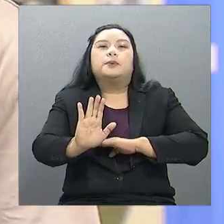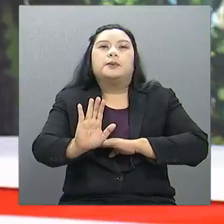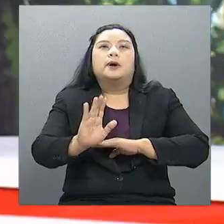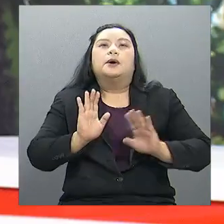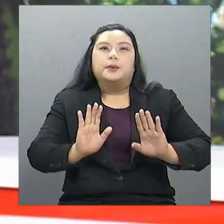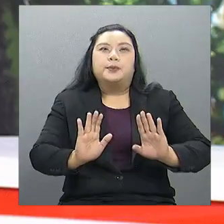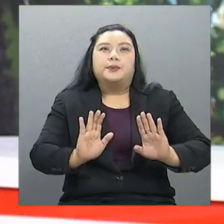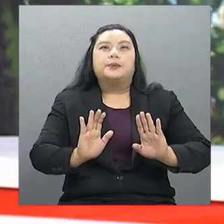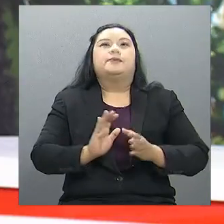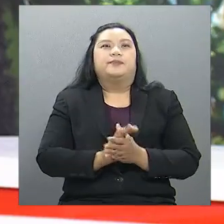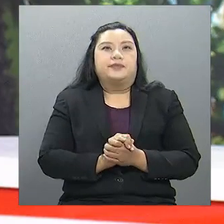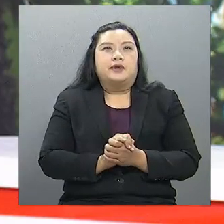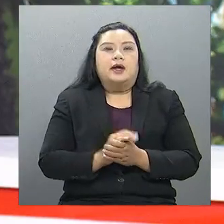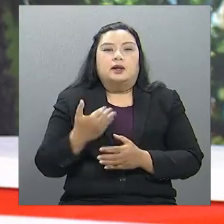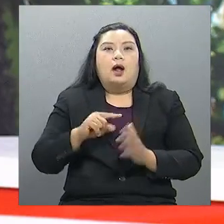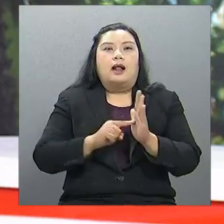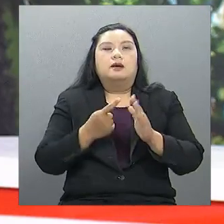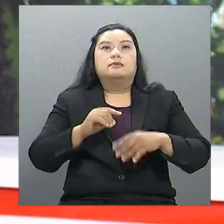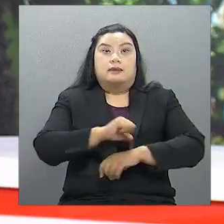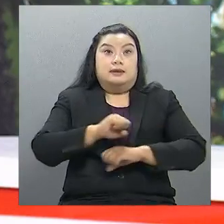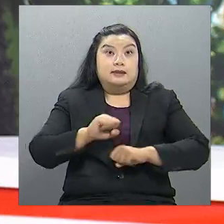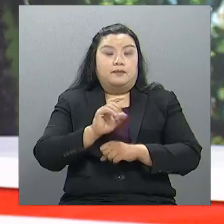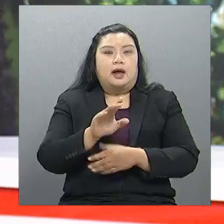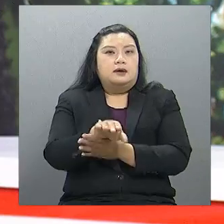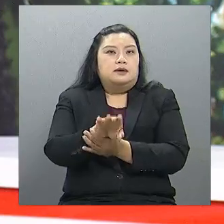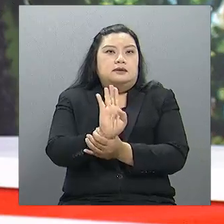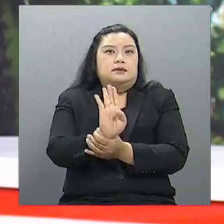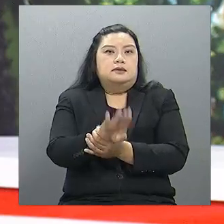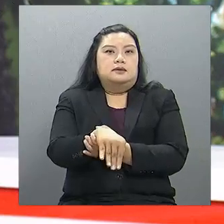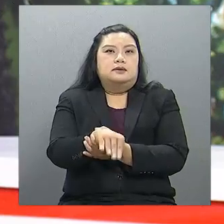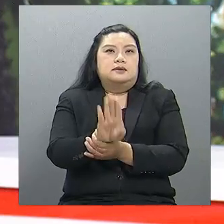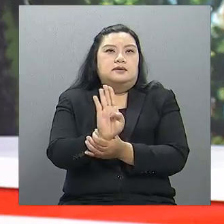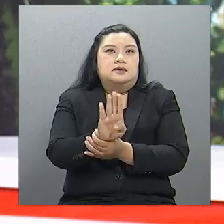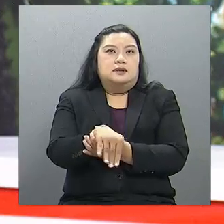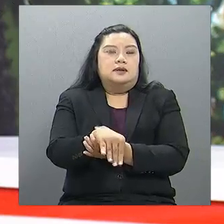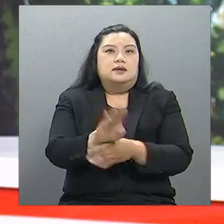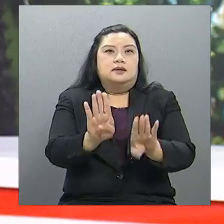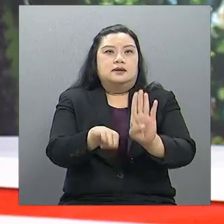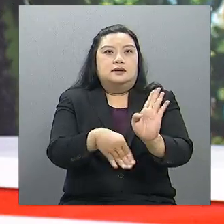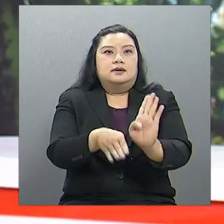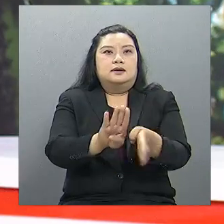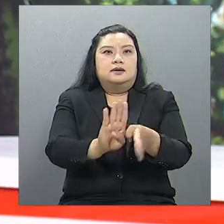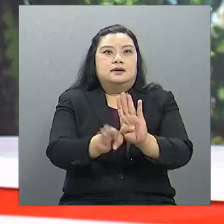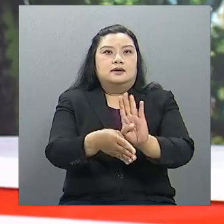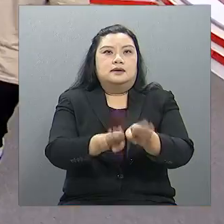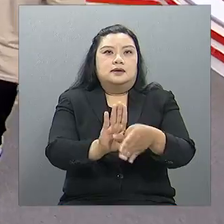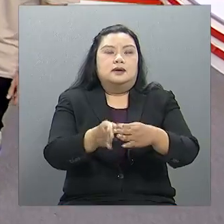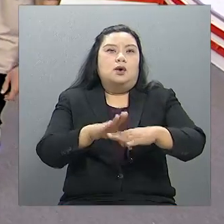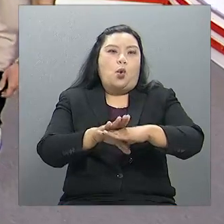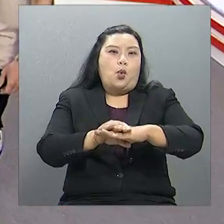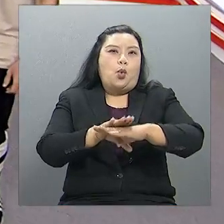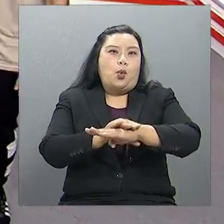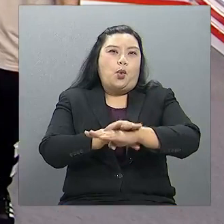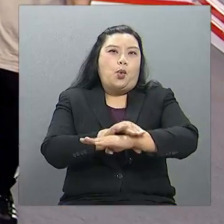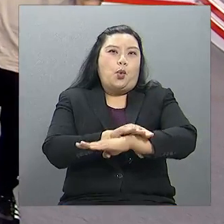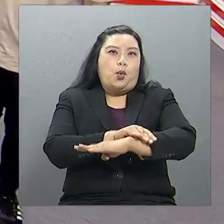ึนบิดซรายบดขวาบริฐานก่อนใช่แลวกเริ่มขอยๆเริ่นวดรุ่นมาตแต